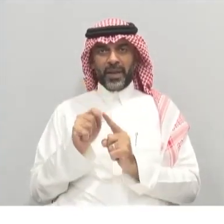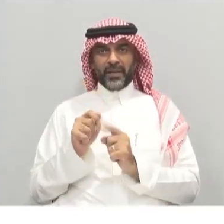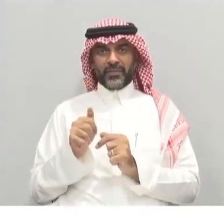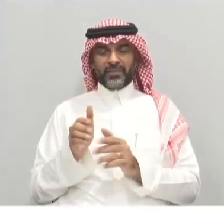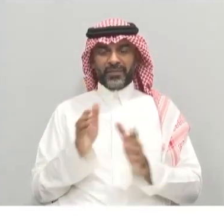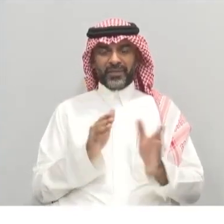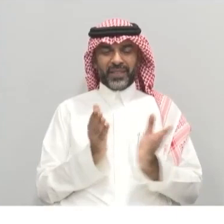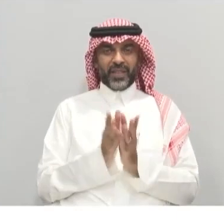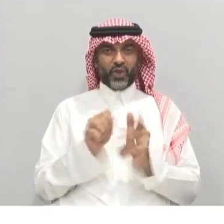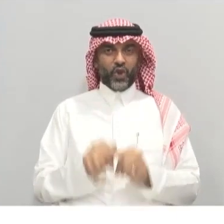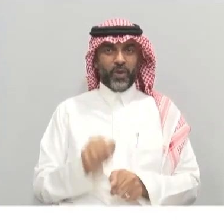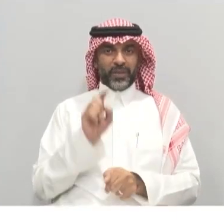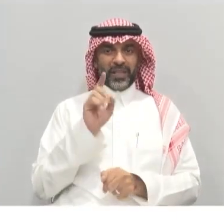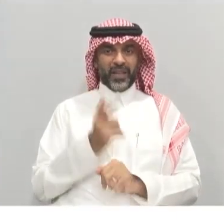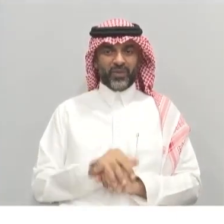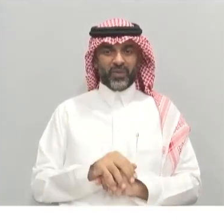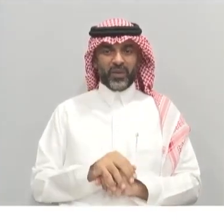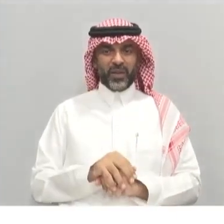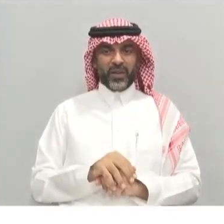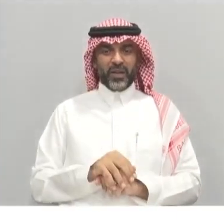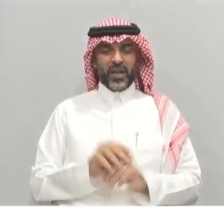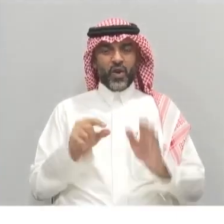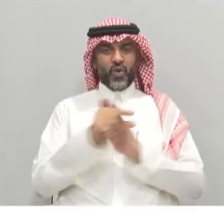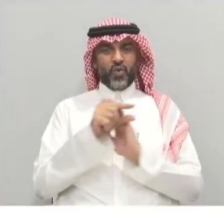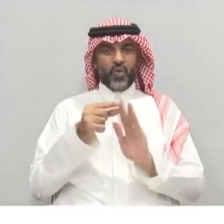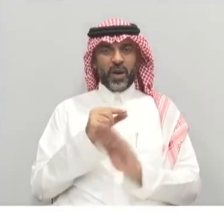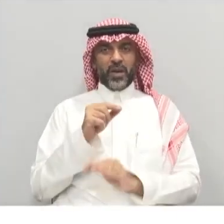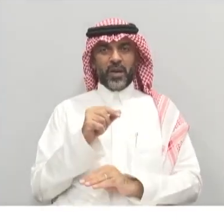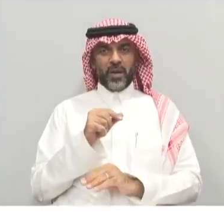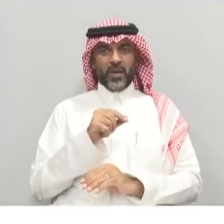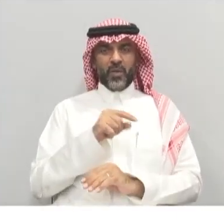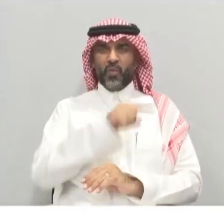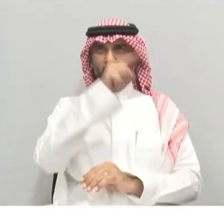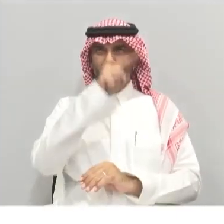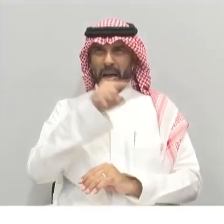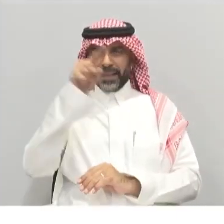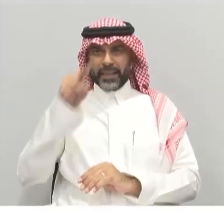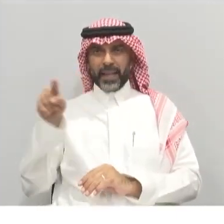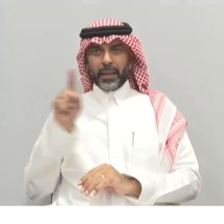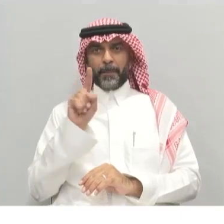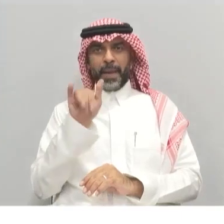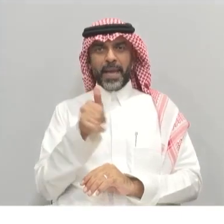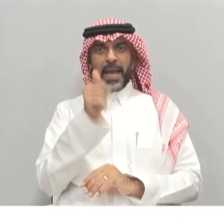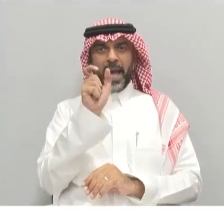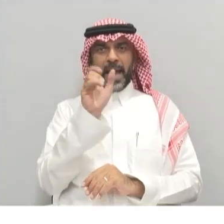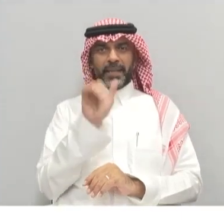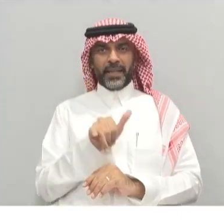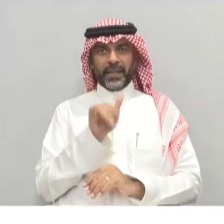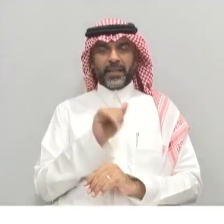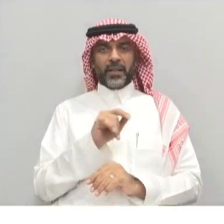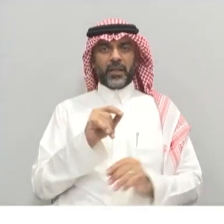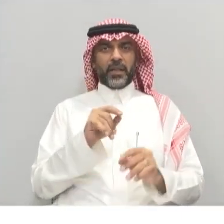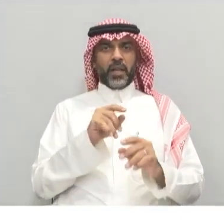سنتعلم في هذا الدرس باذن الله درس بعنوان المخططات البيانيه الجزء الاول انواع